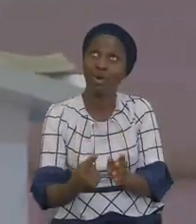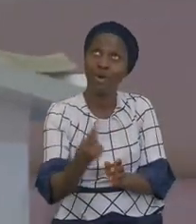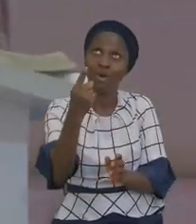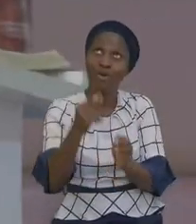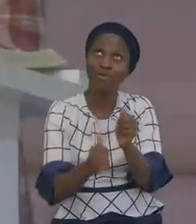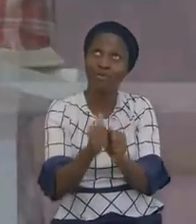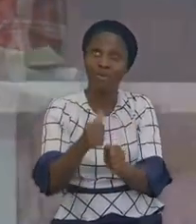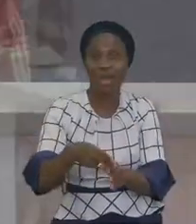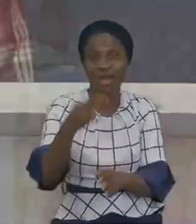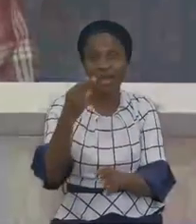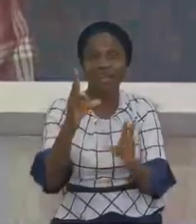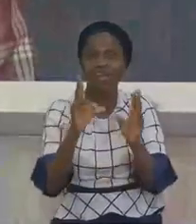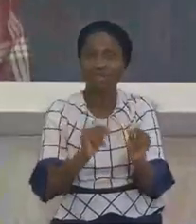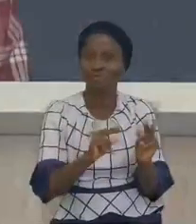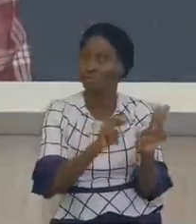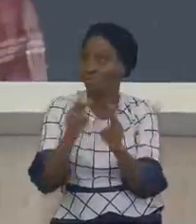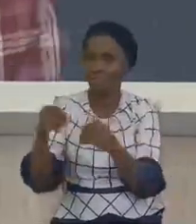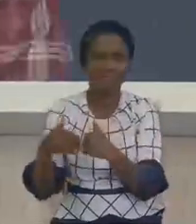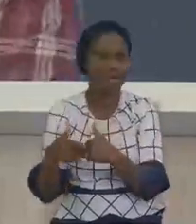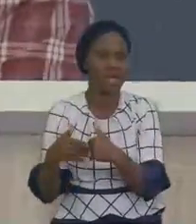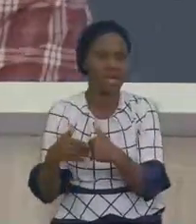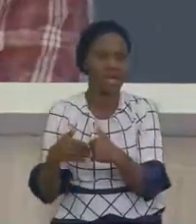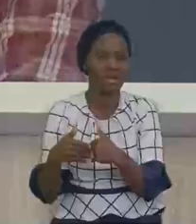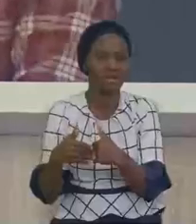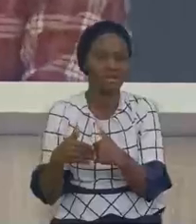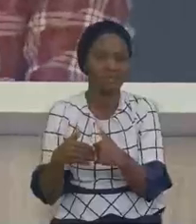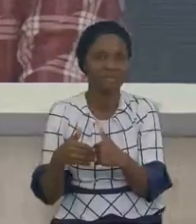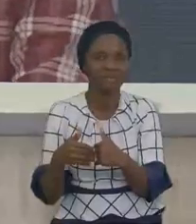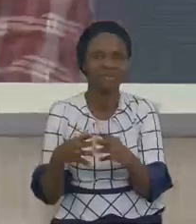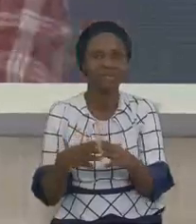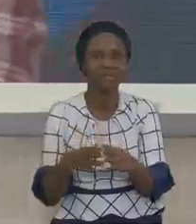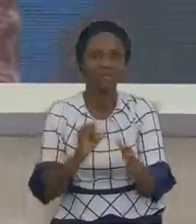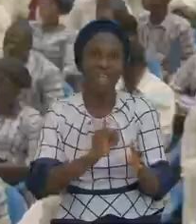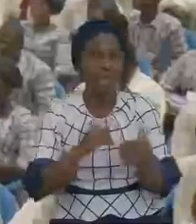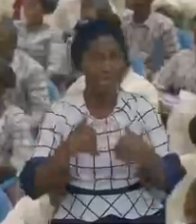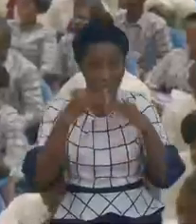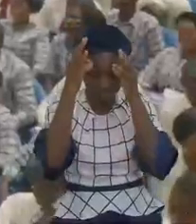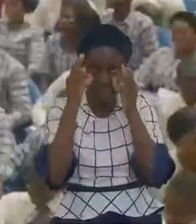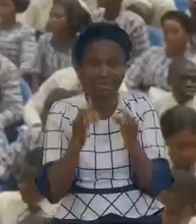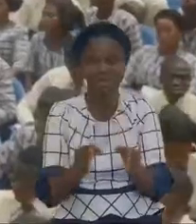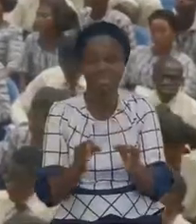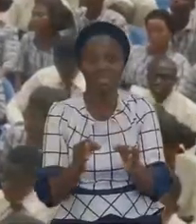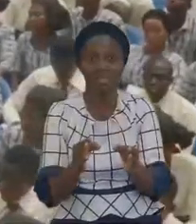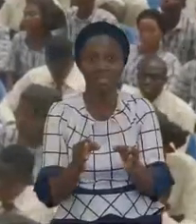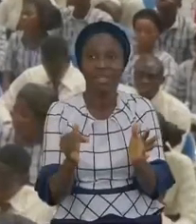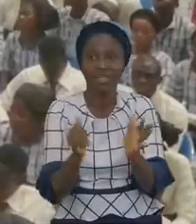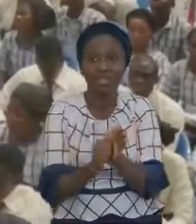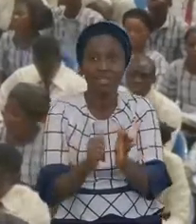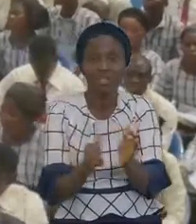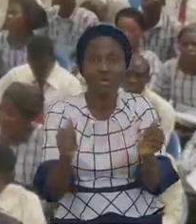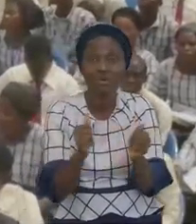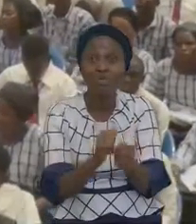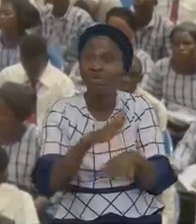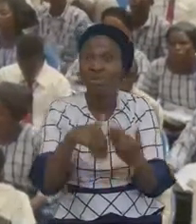retour. J'ai décidé qu'avec toute la diligence et la dévotion, je vais suivre